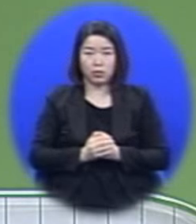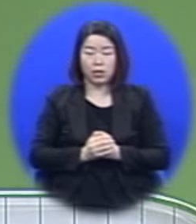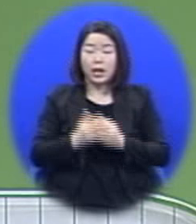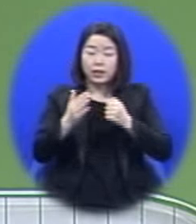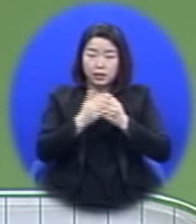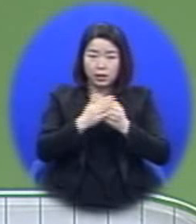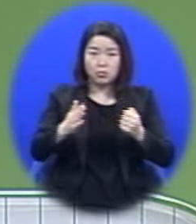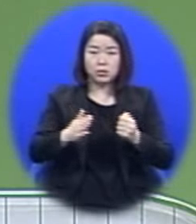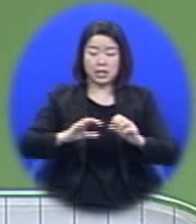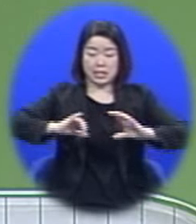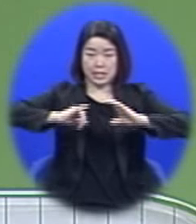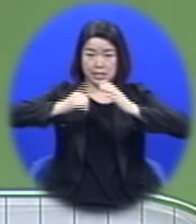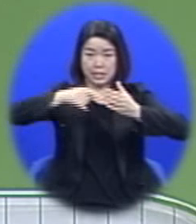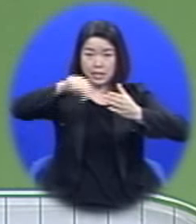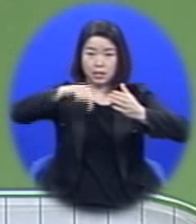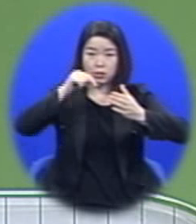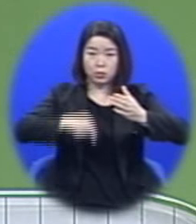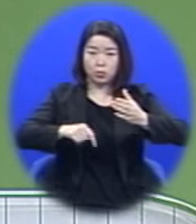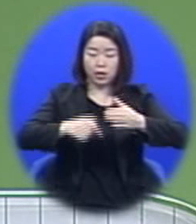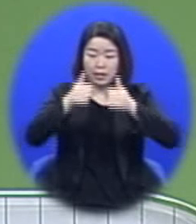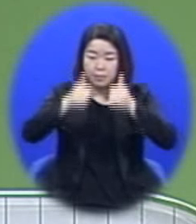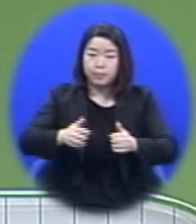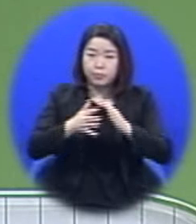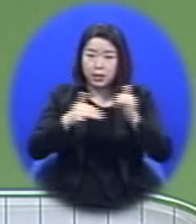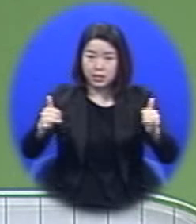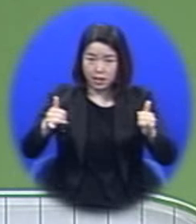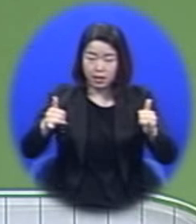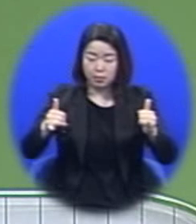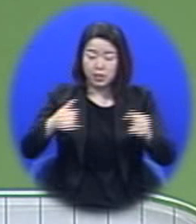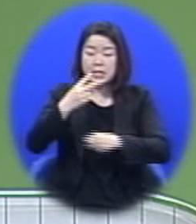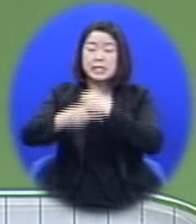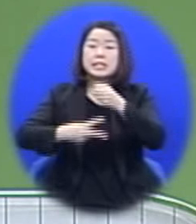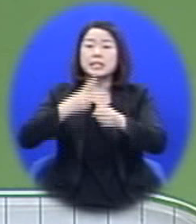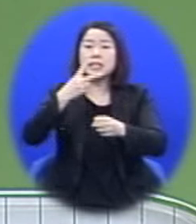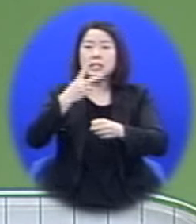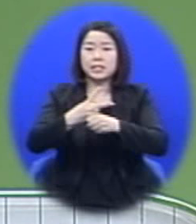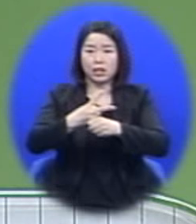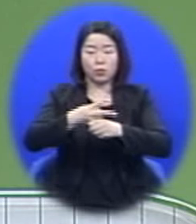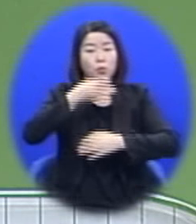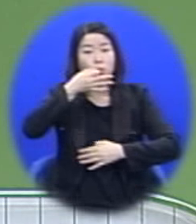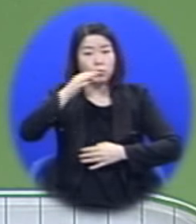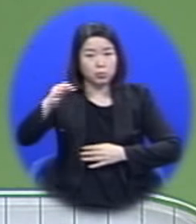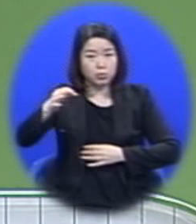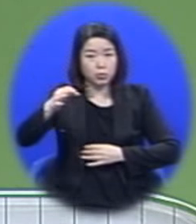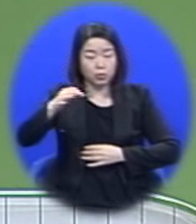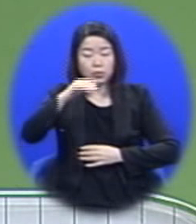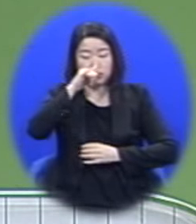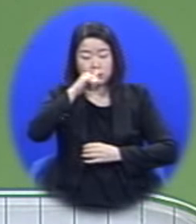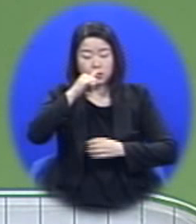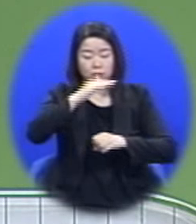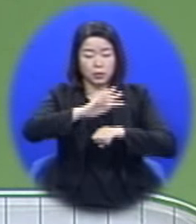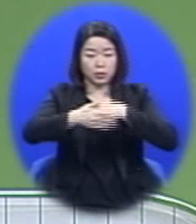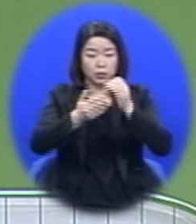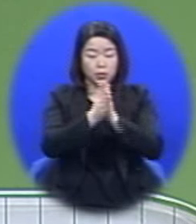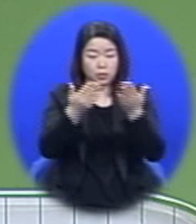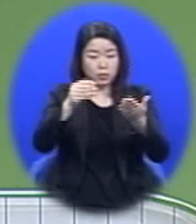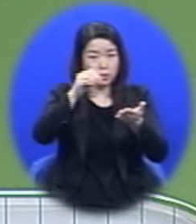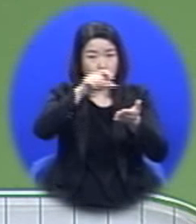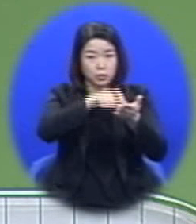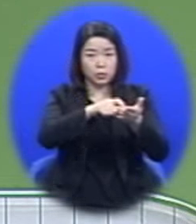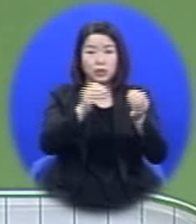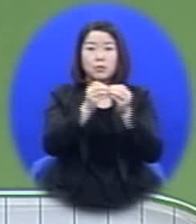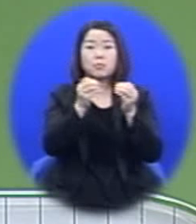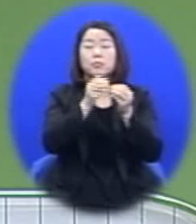그래서 세상의 재판관을 신이라고, 신들이라고 그렇게 이 성경에서 표현을 하고 있는 겁니다.